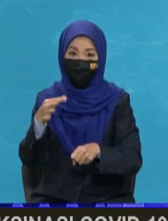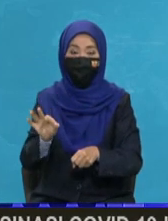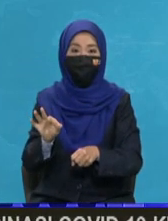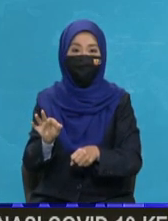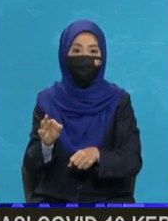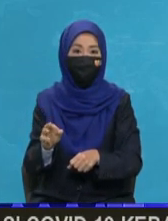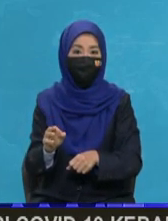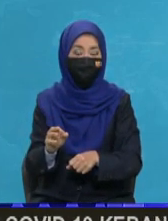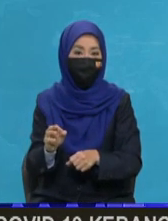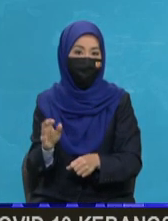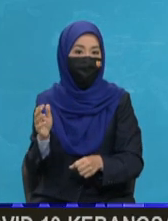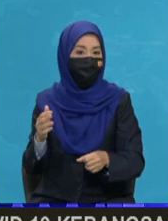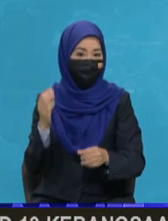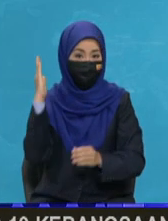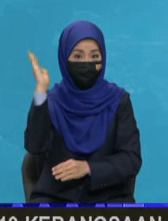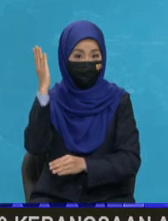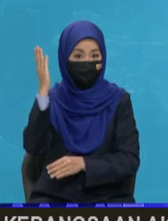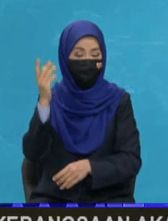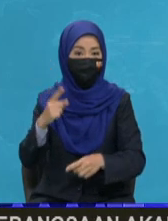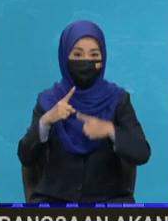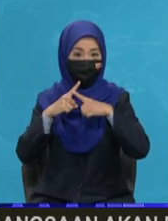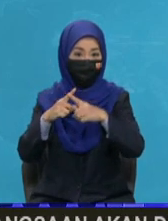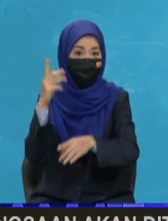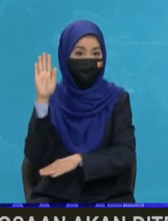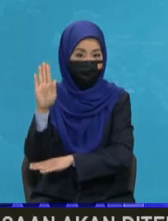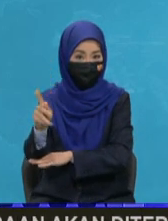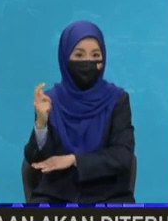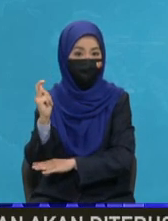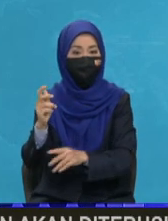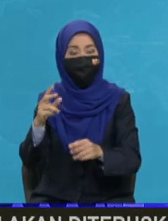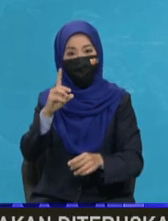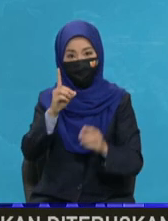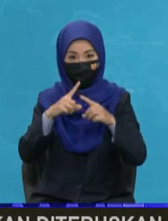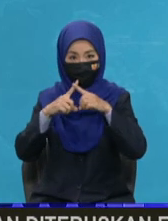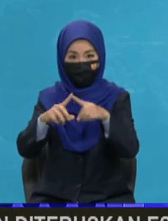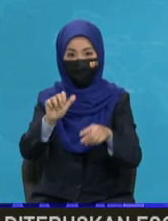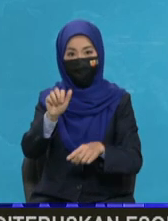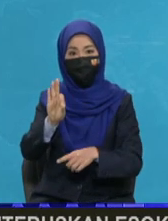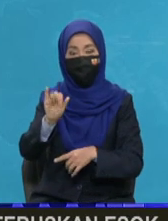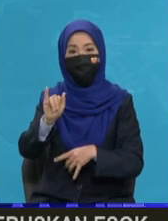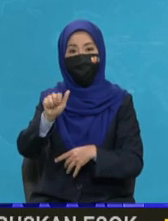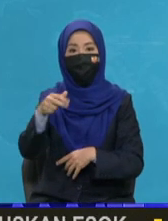tidak media diadakan pekan tadi di dewan al-afiah Kementerian Kesehatan